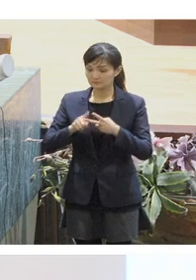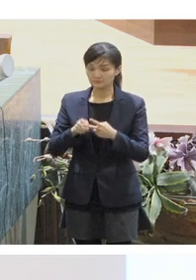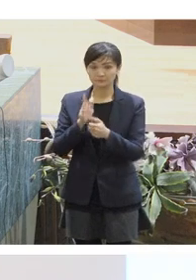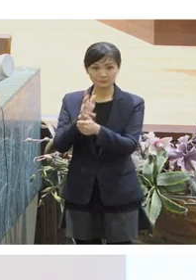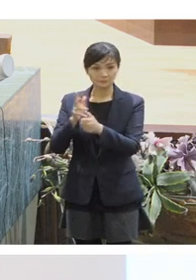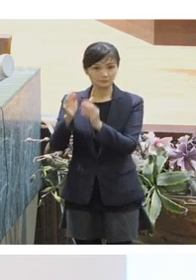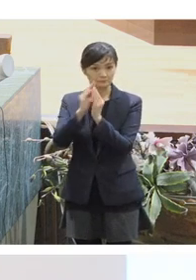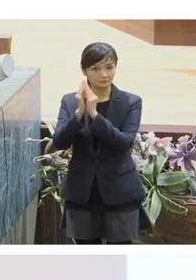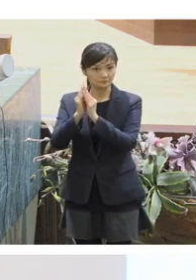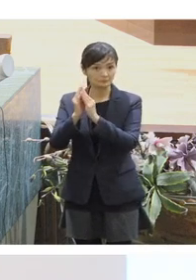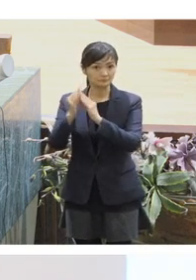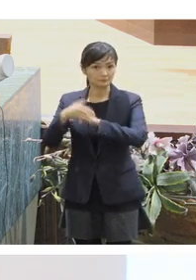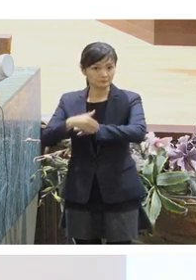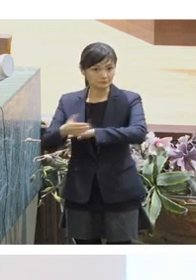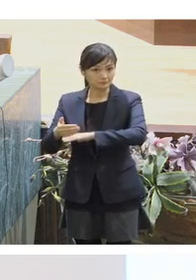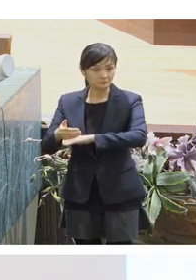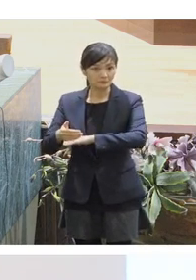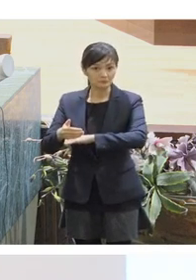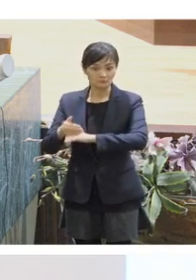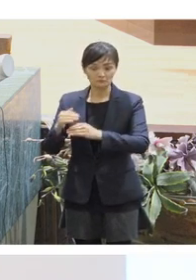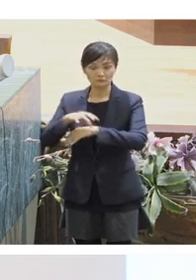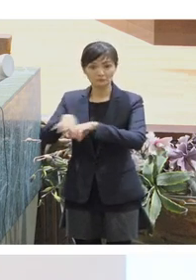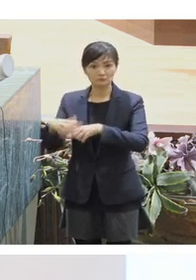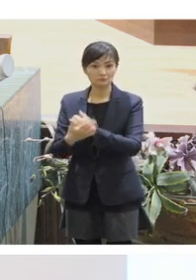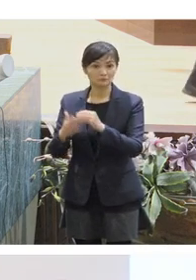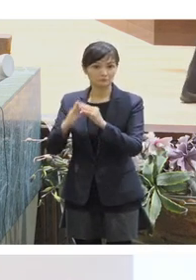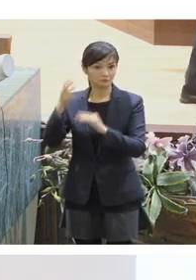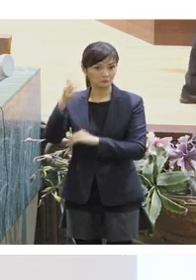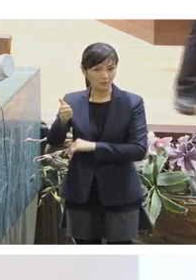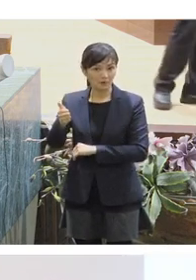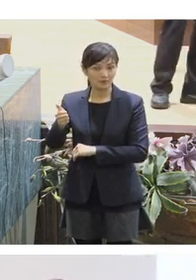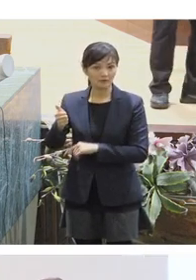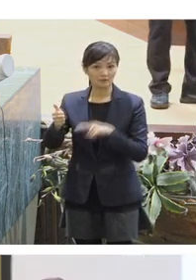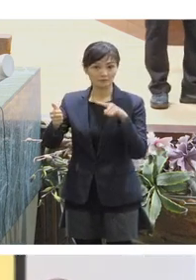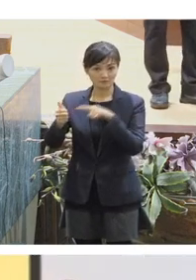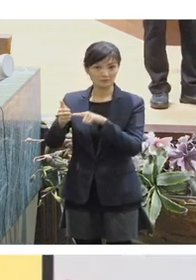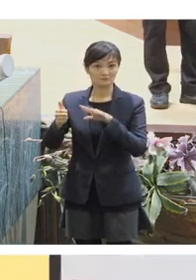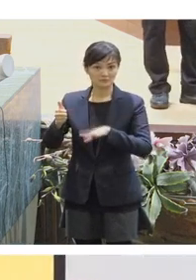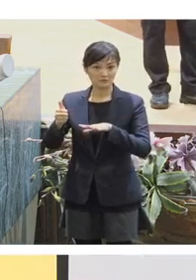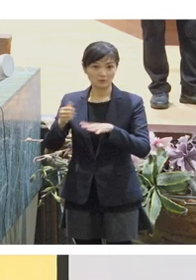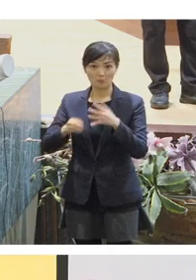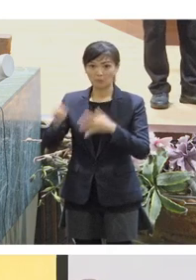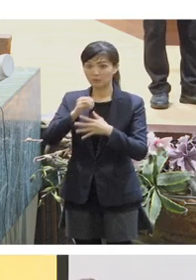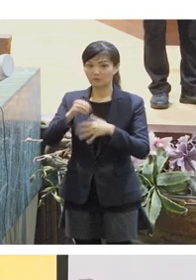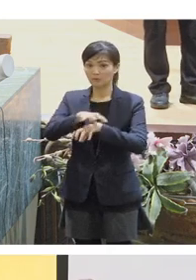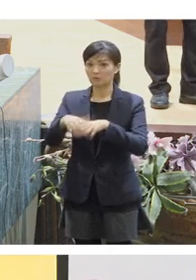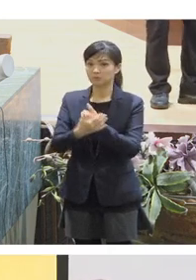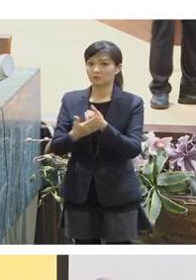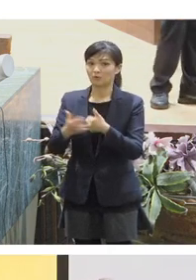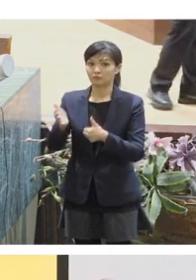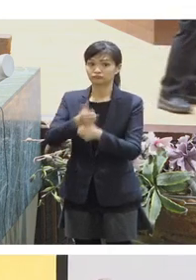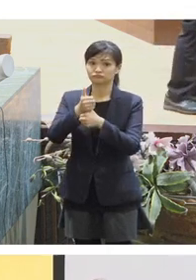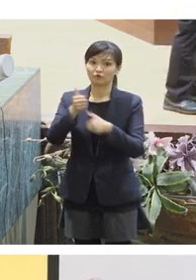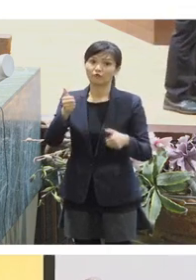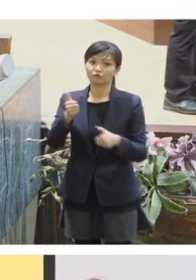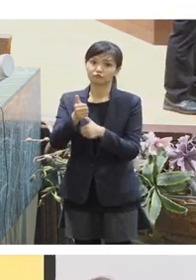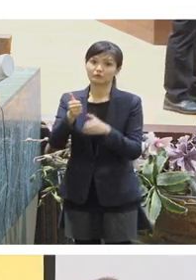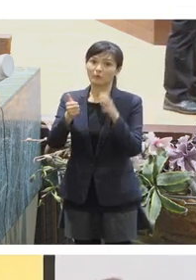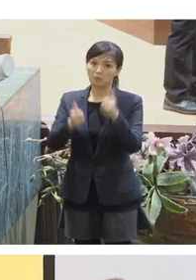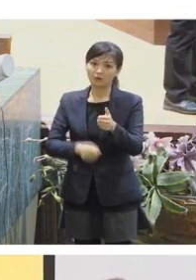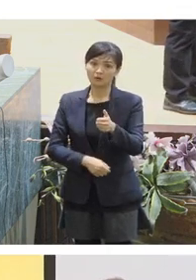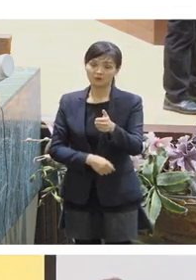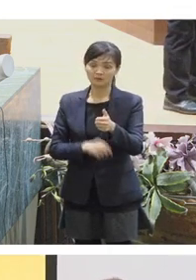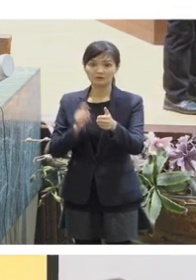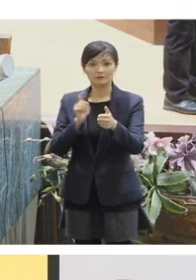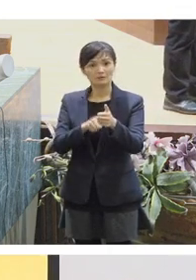县的环保局长，现在已经变成环保署副署长的，你为什么